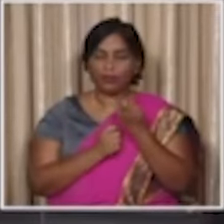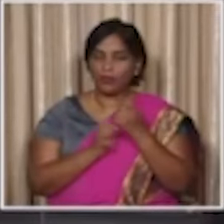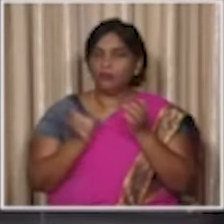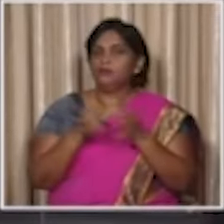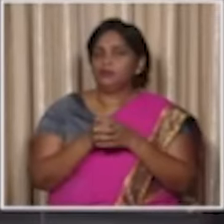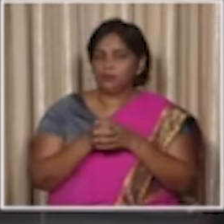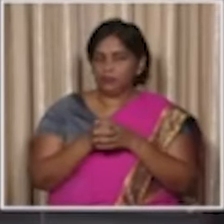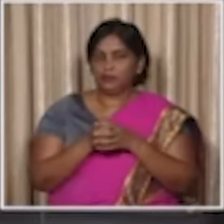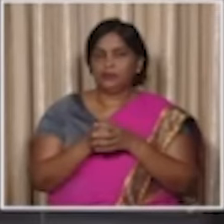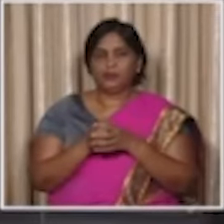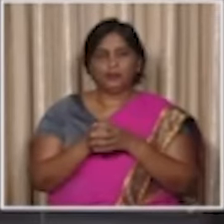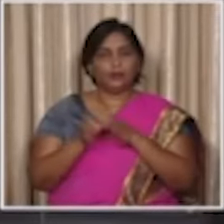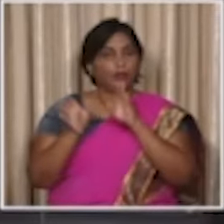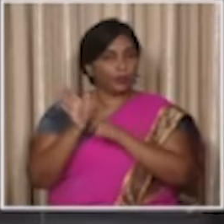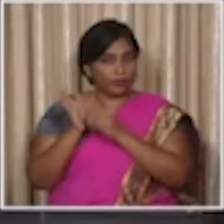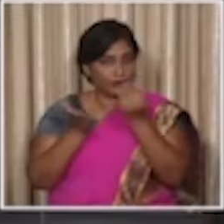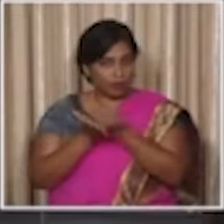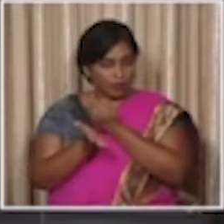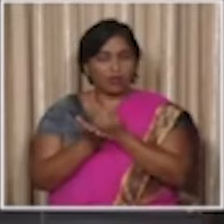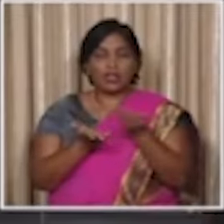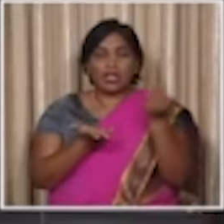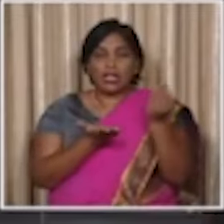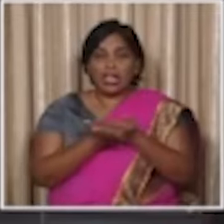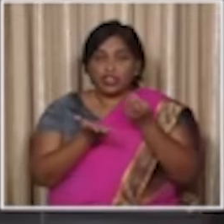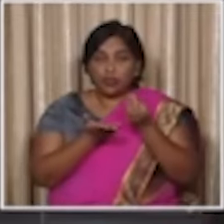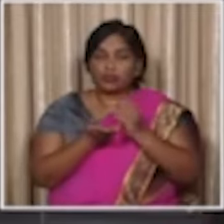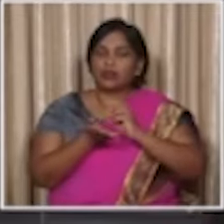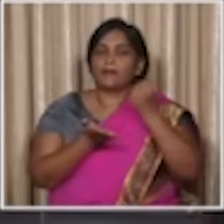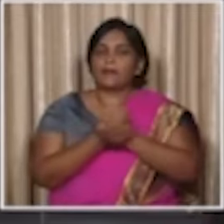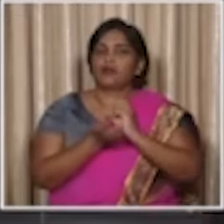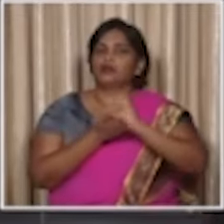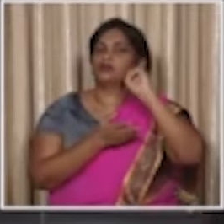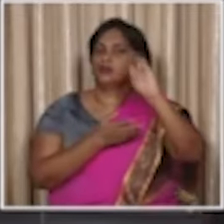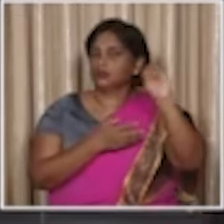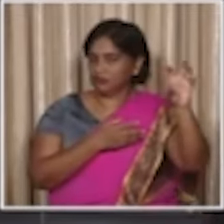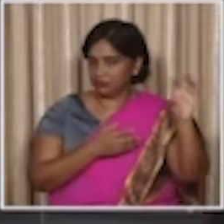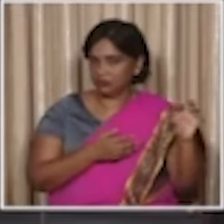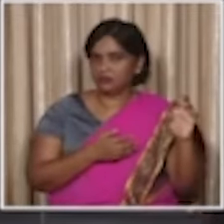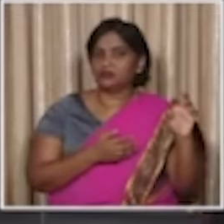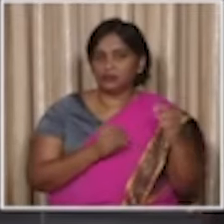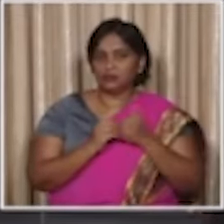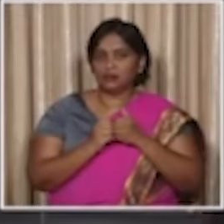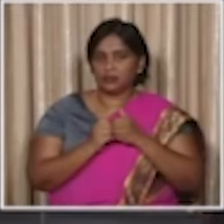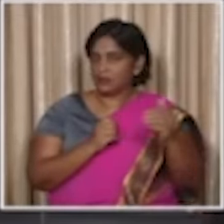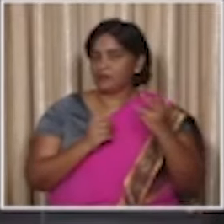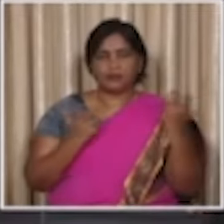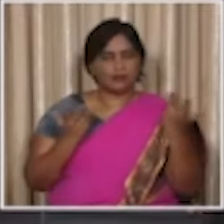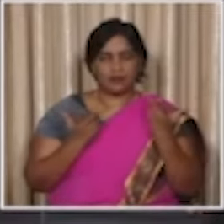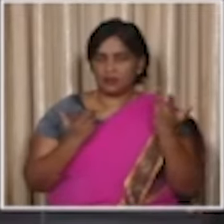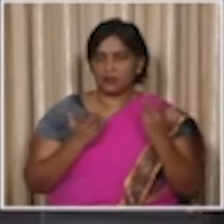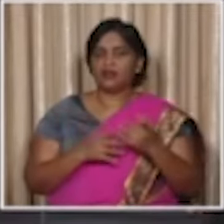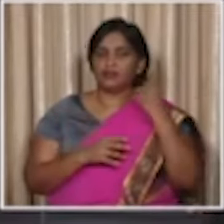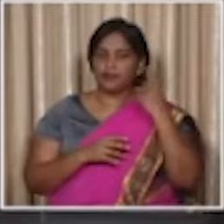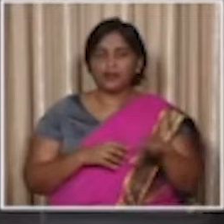kaandaya kapaagena ithiri mudal banku ginumata rijuwa prathilabha Labiyage ginumata laba deeme hakiyawak naha. Inda